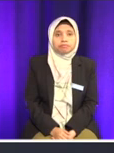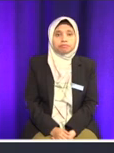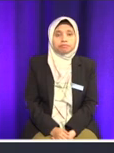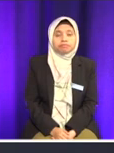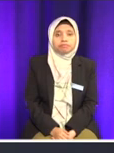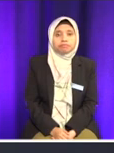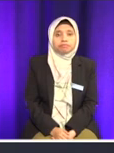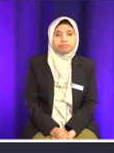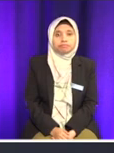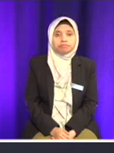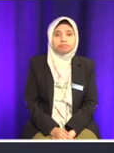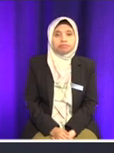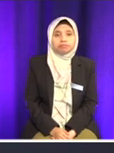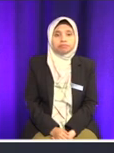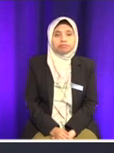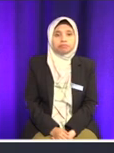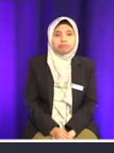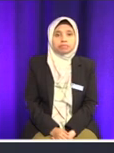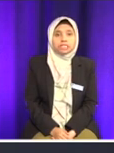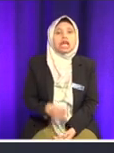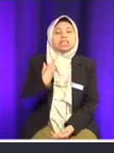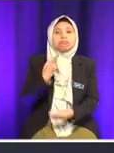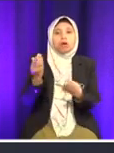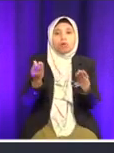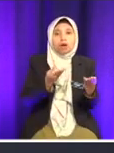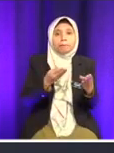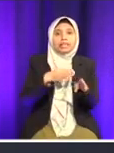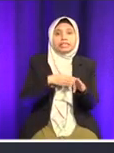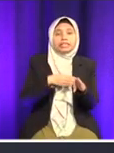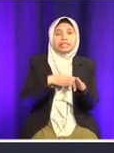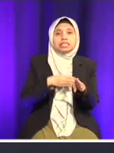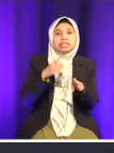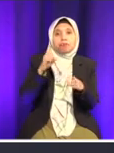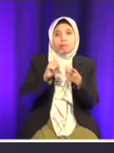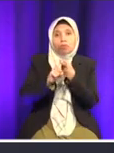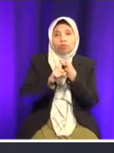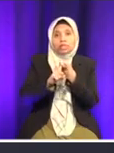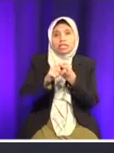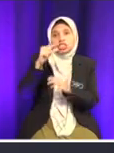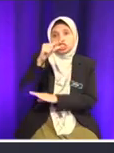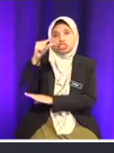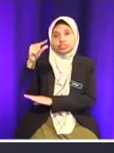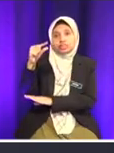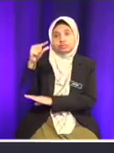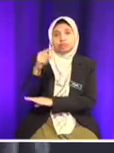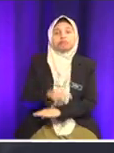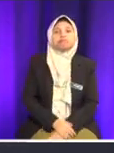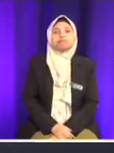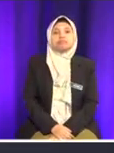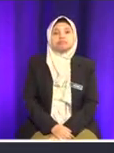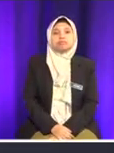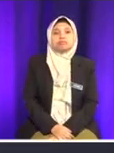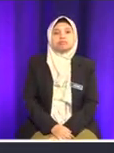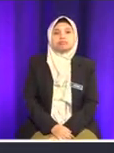dia akan bawa kita kepada satu pautan Jio zebra yang lain zaman